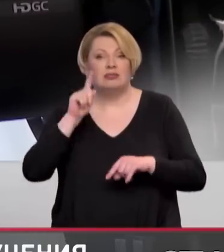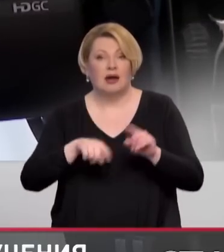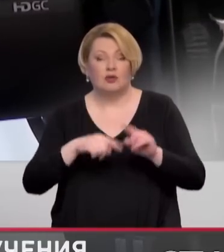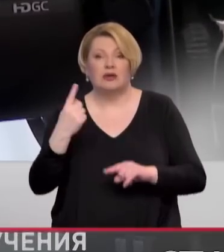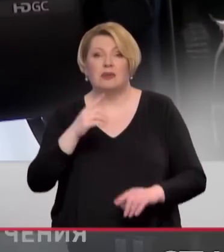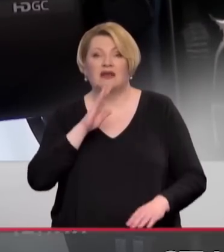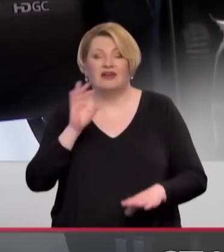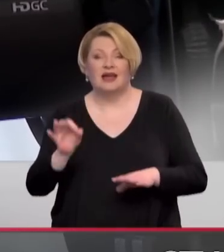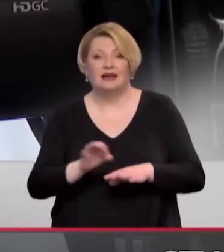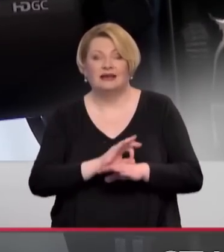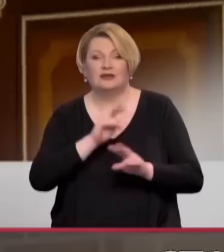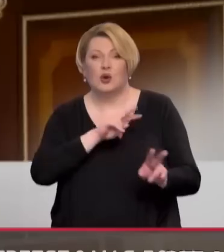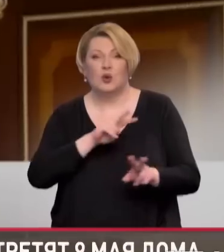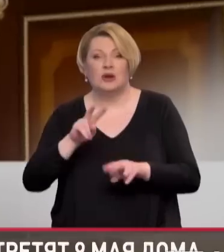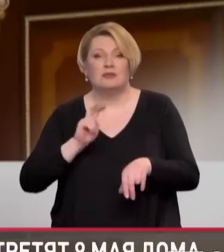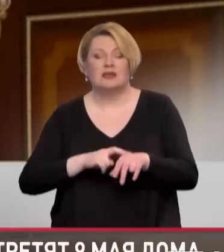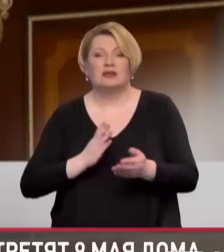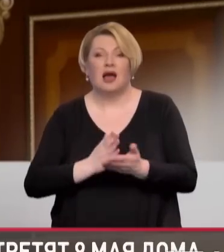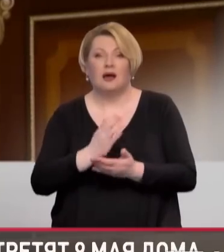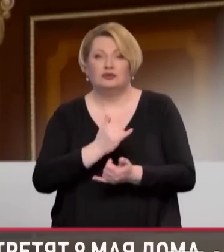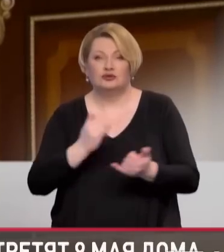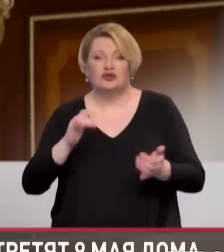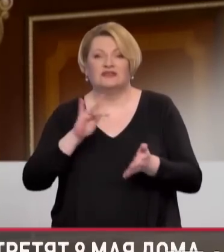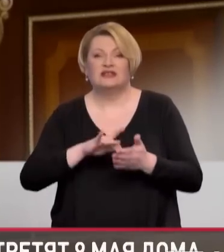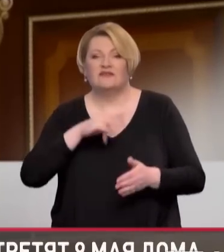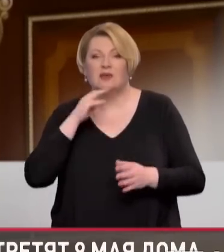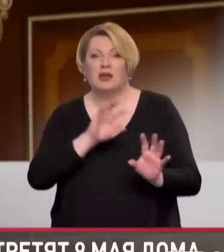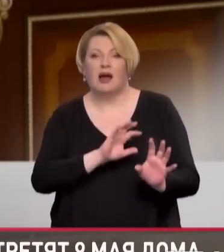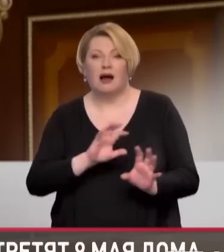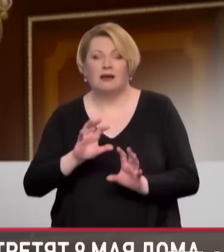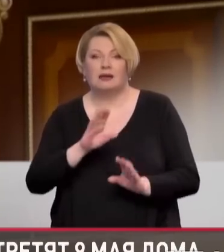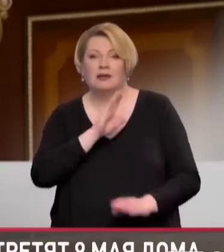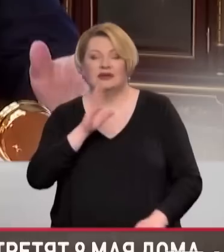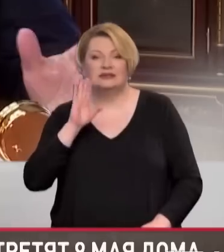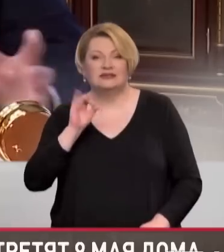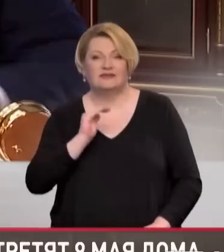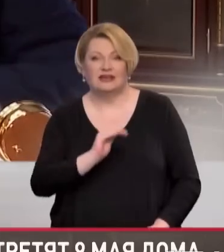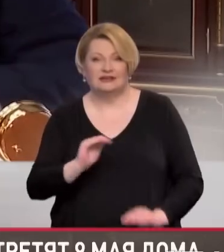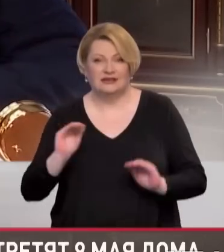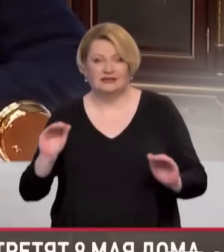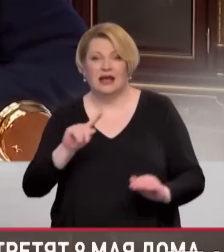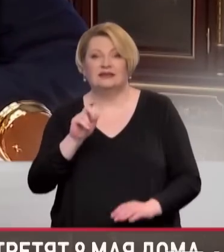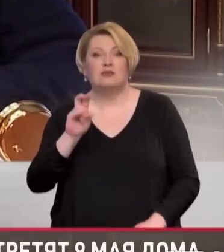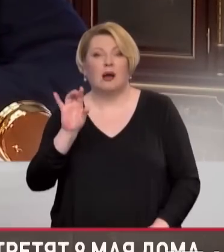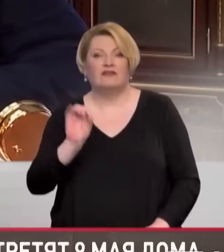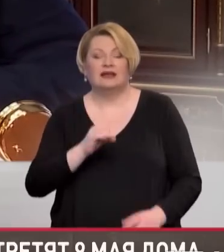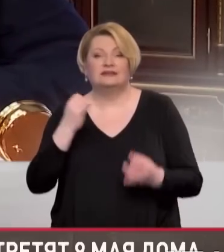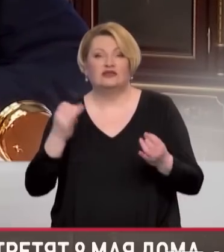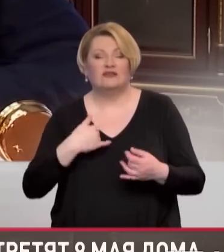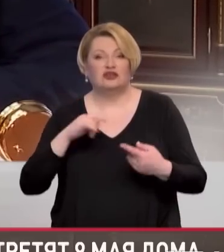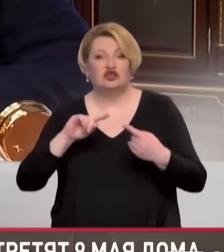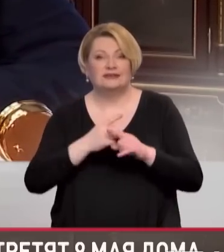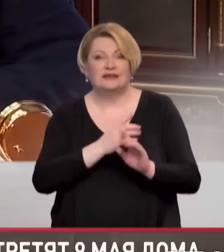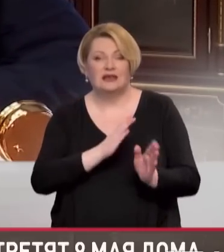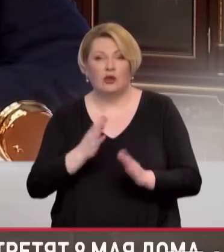курирует сферу медицинского обслуживания. В центре внимания – охрана материнства и детства. Зимбабве заинтересована в наших технологиях,